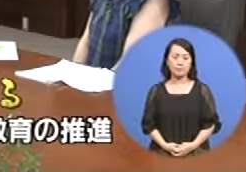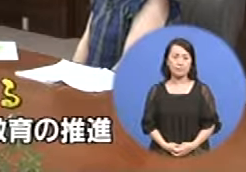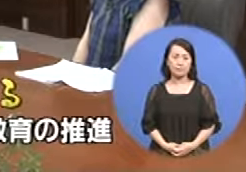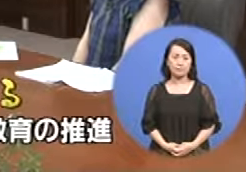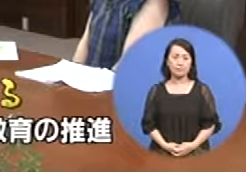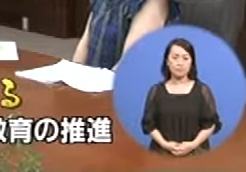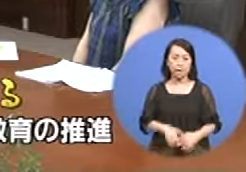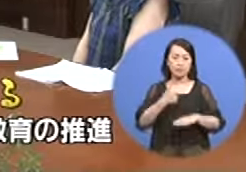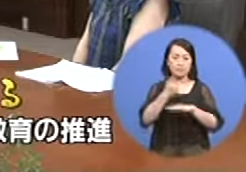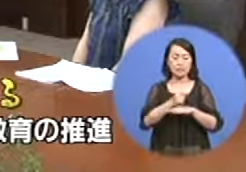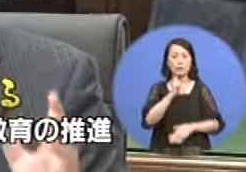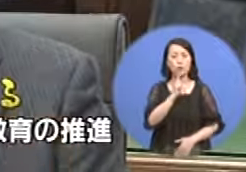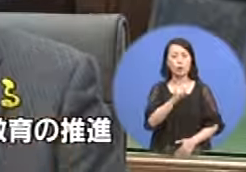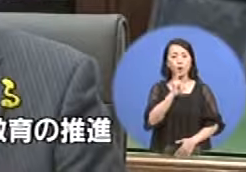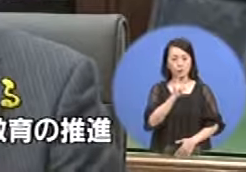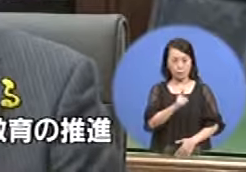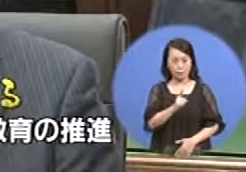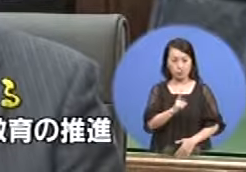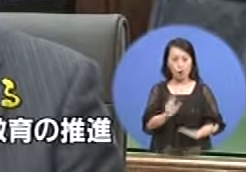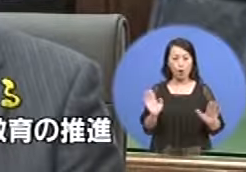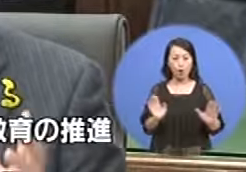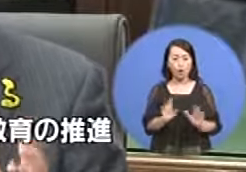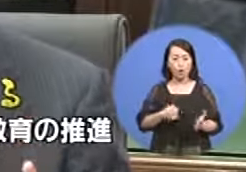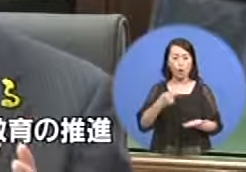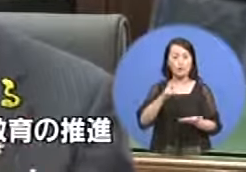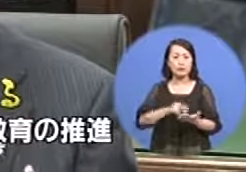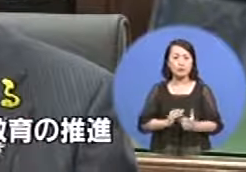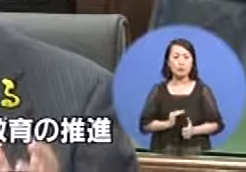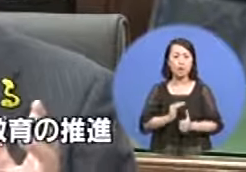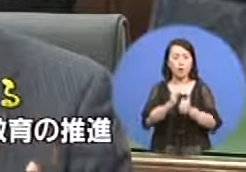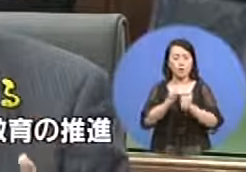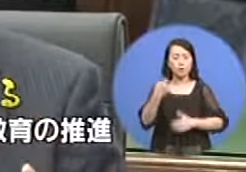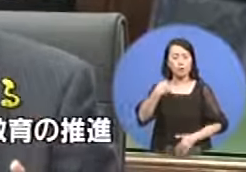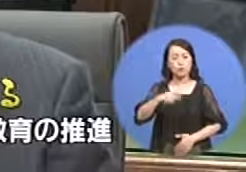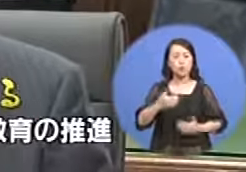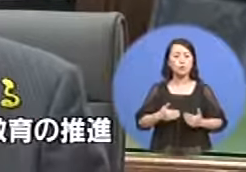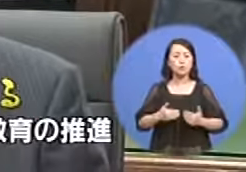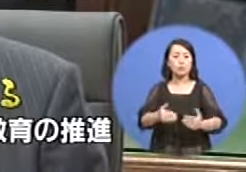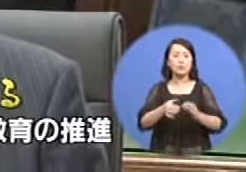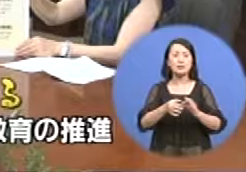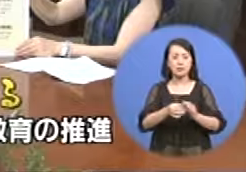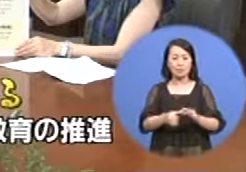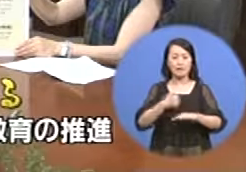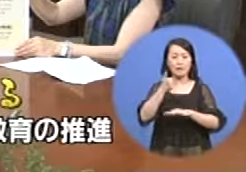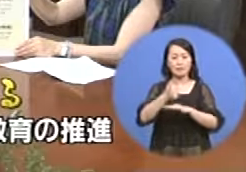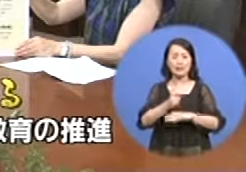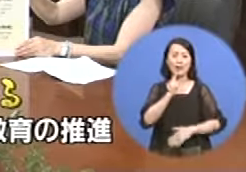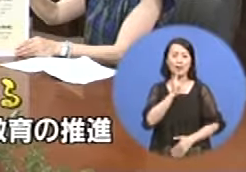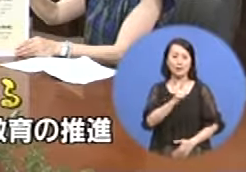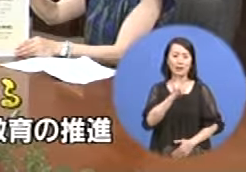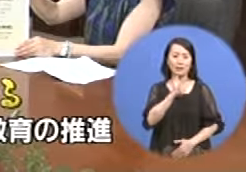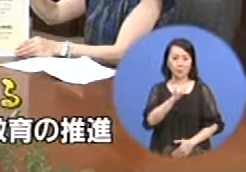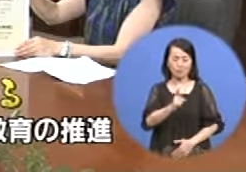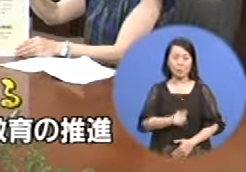知事と語るでは子どもの自立を育む教育の推進について仁坂知事が語ります。